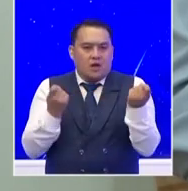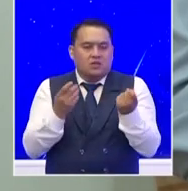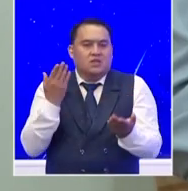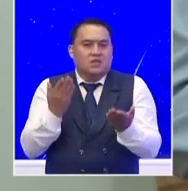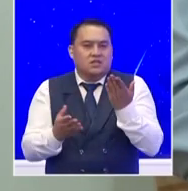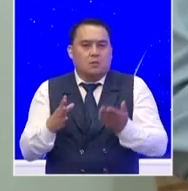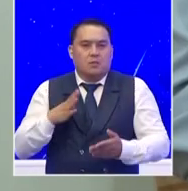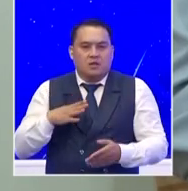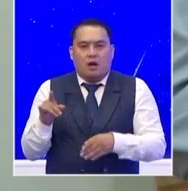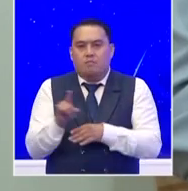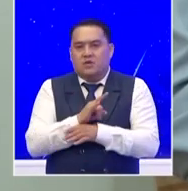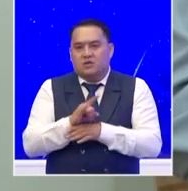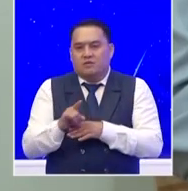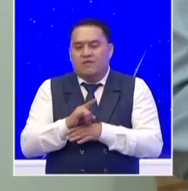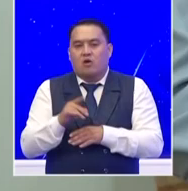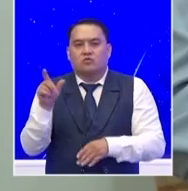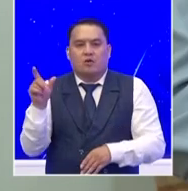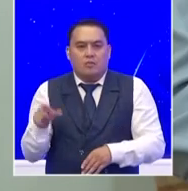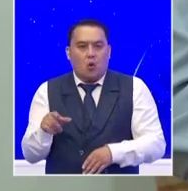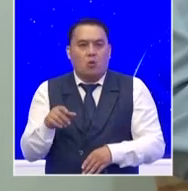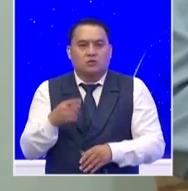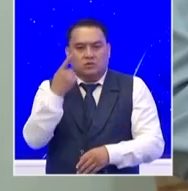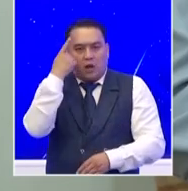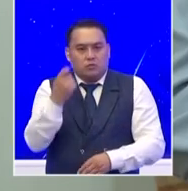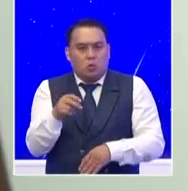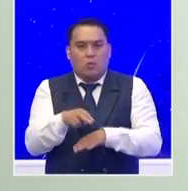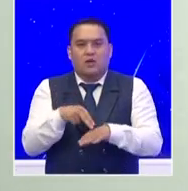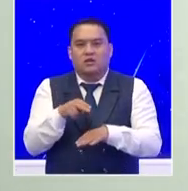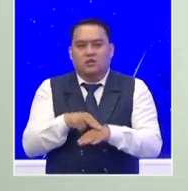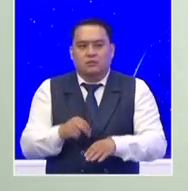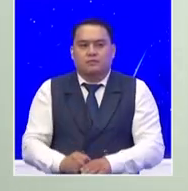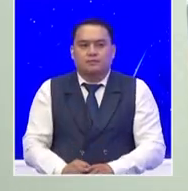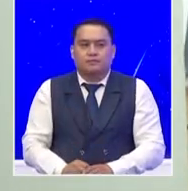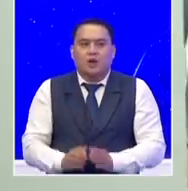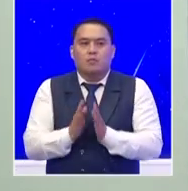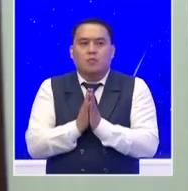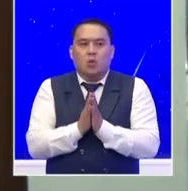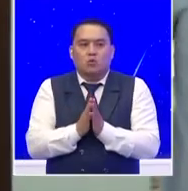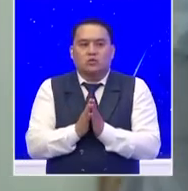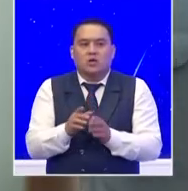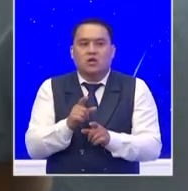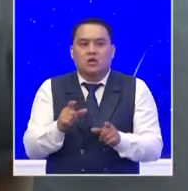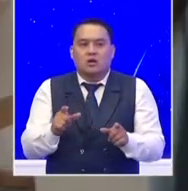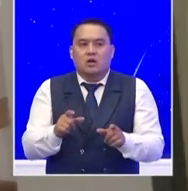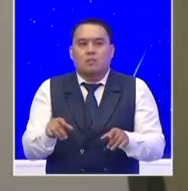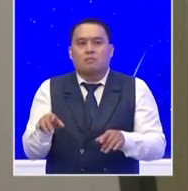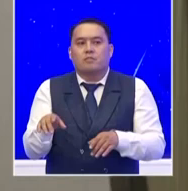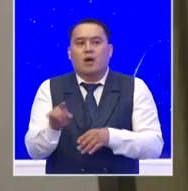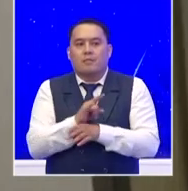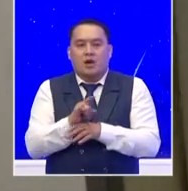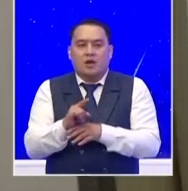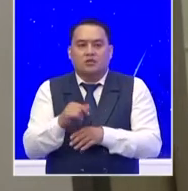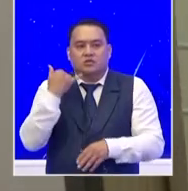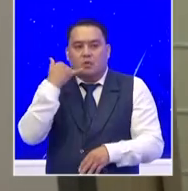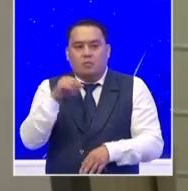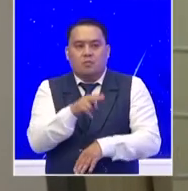стали жертвами мошенников, незамедлительно сообщать в полицию. Стражи порядка просят граждан, пострадавших от действий мошенницы, обратиться в